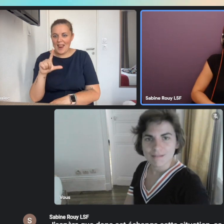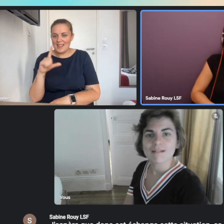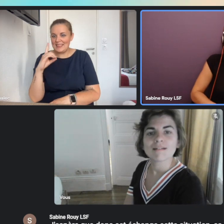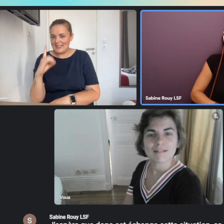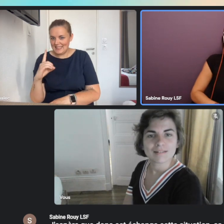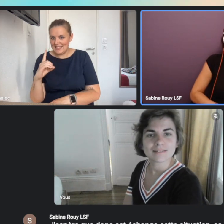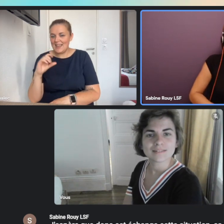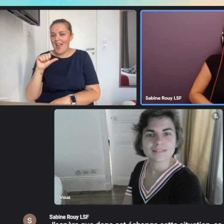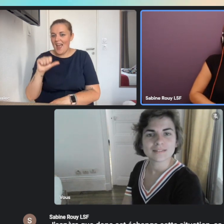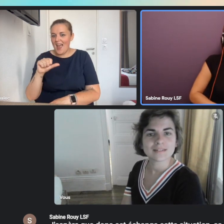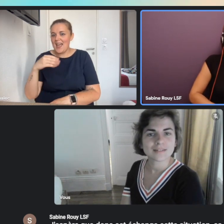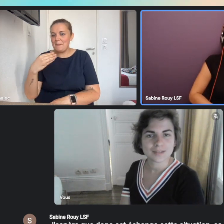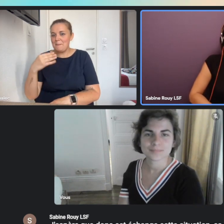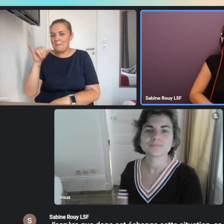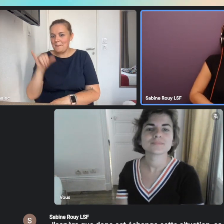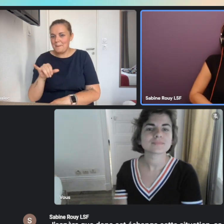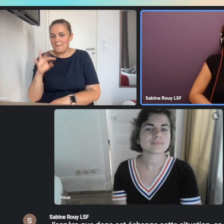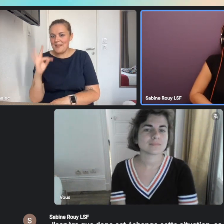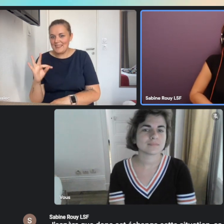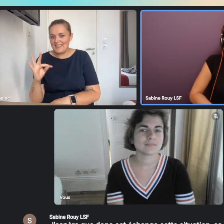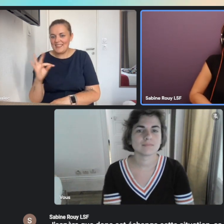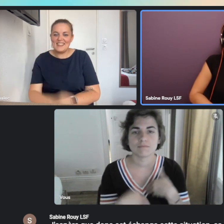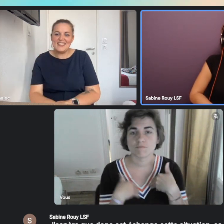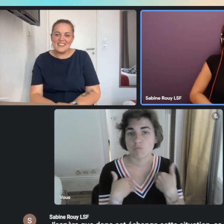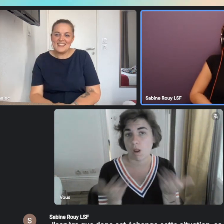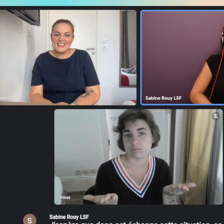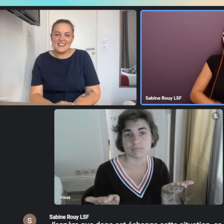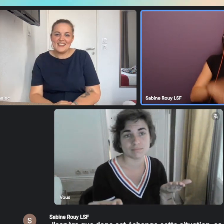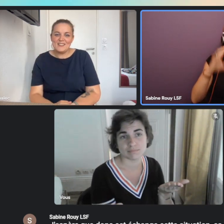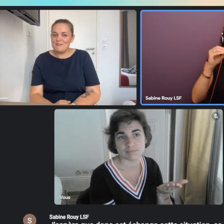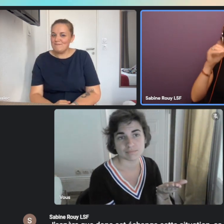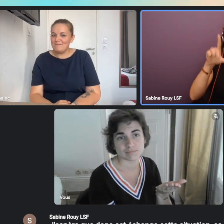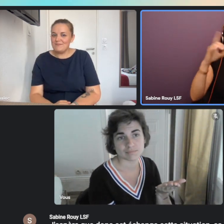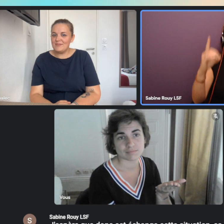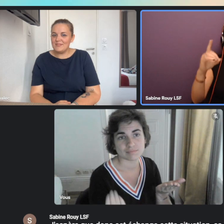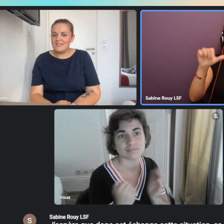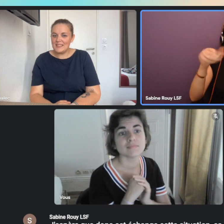c'est Cold Amit,